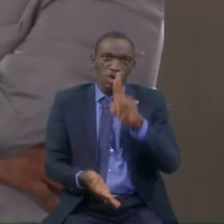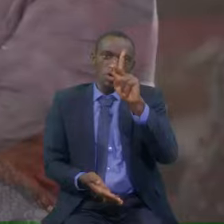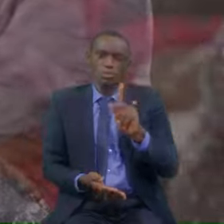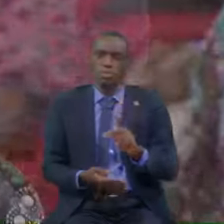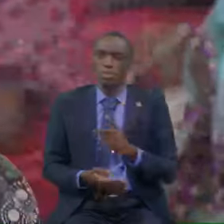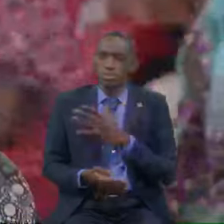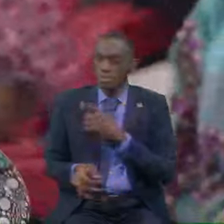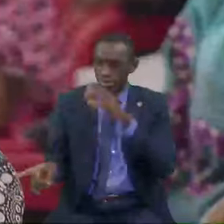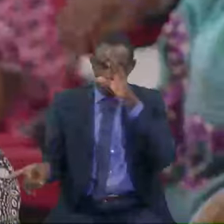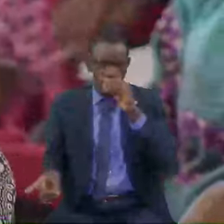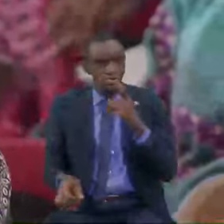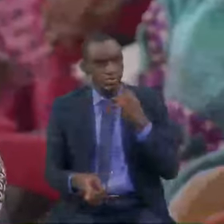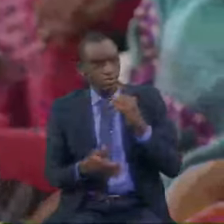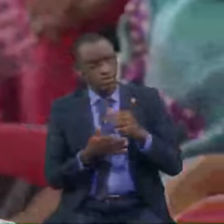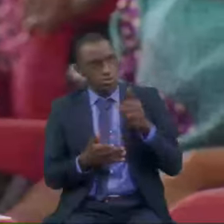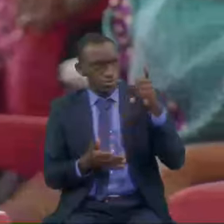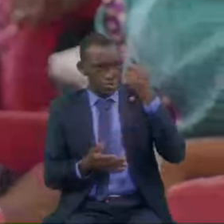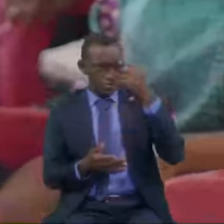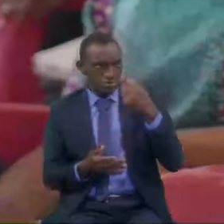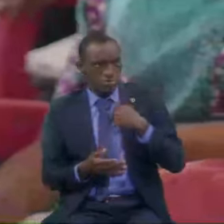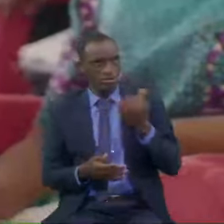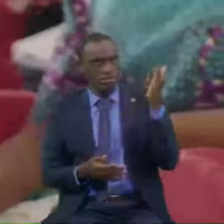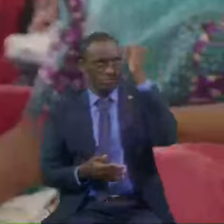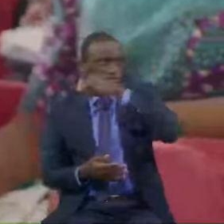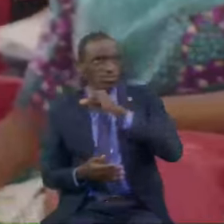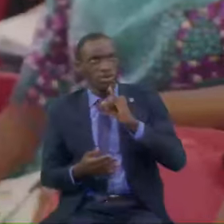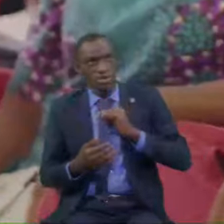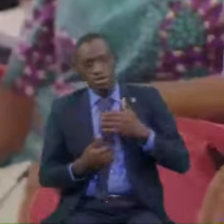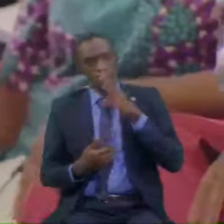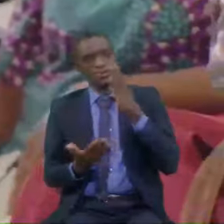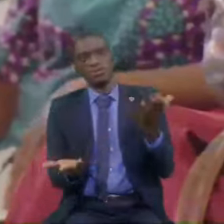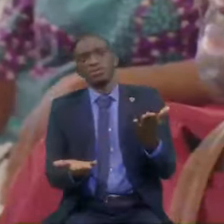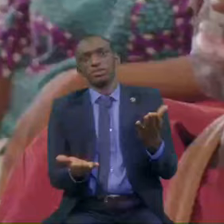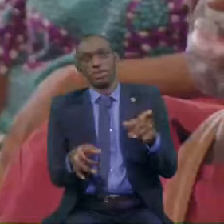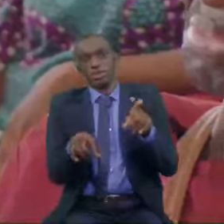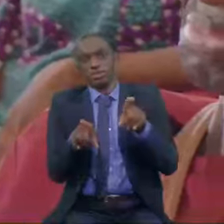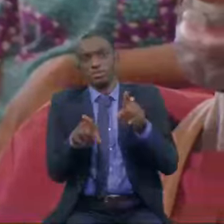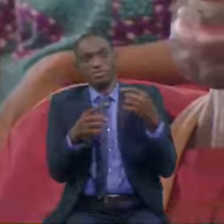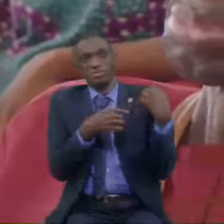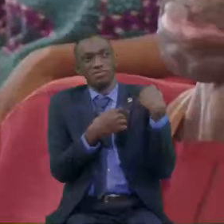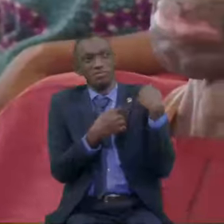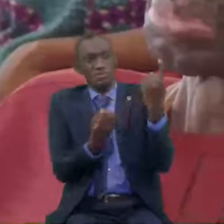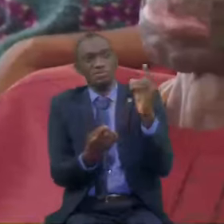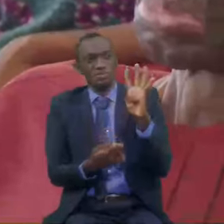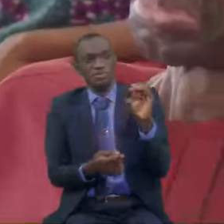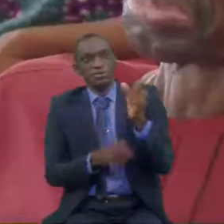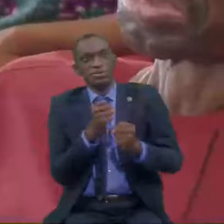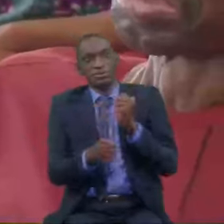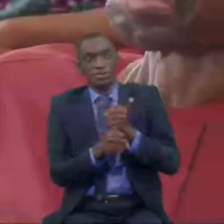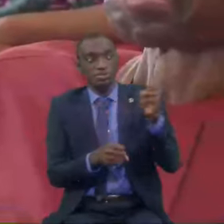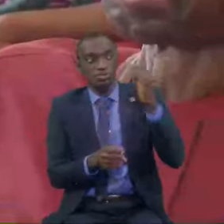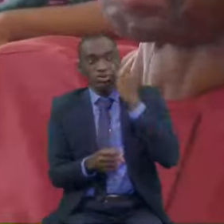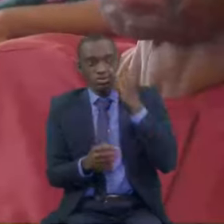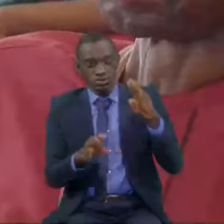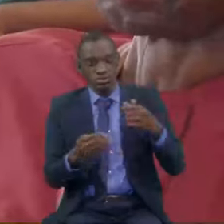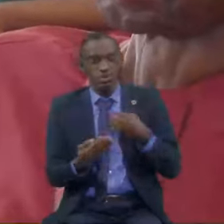Tu penses que je suis un insensé? Je suis comme ça il y a 40 ans. Au lieu de me donner de l'argent, tu me dis